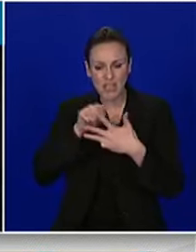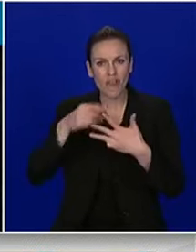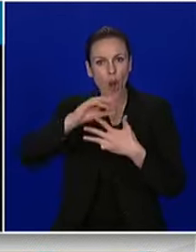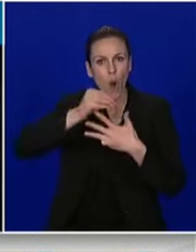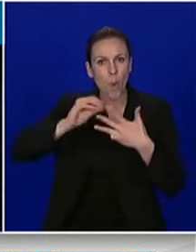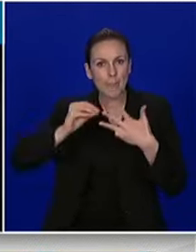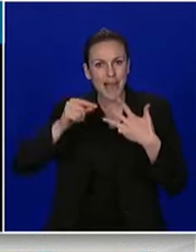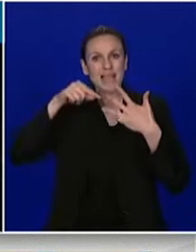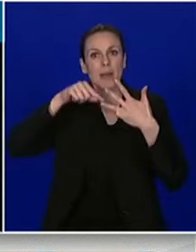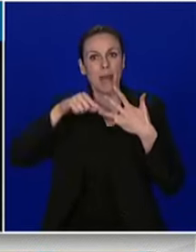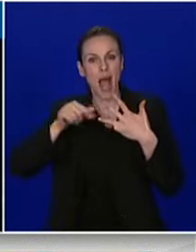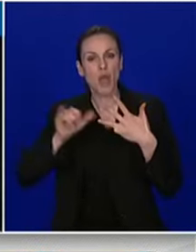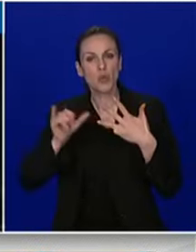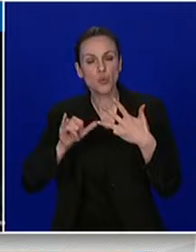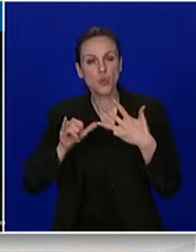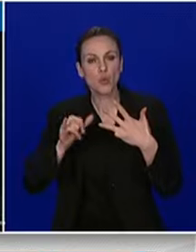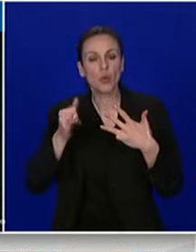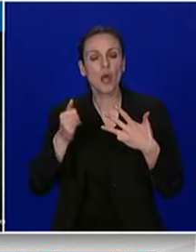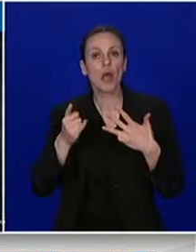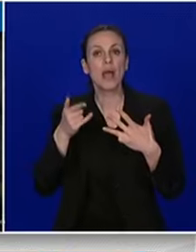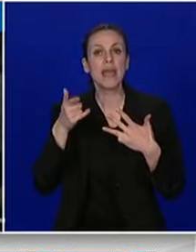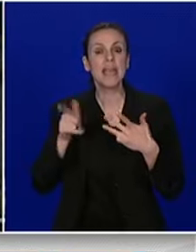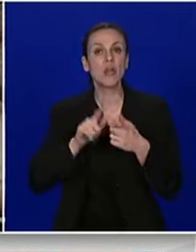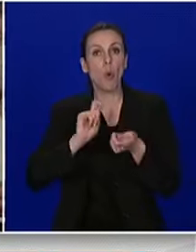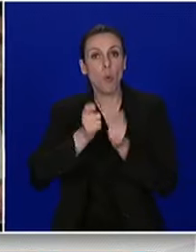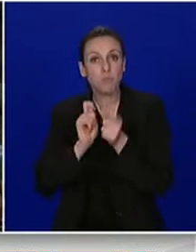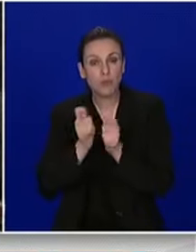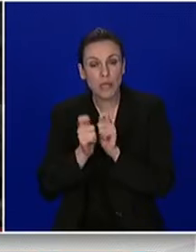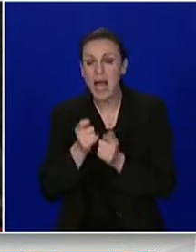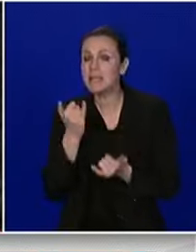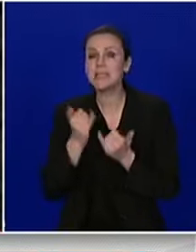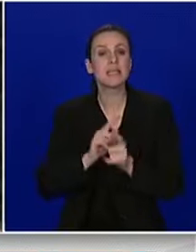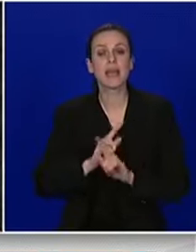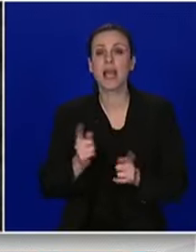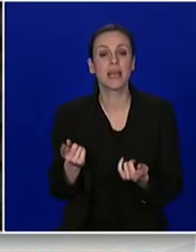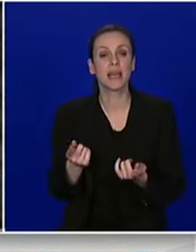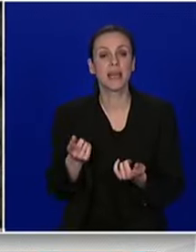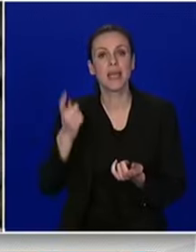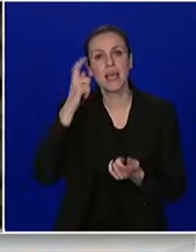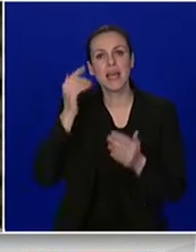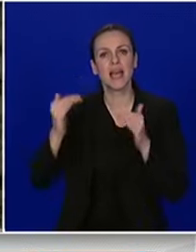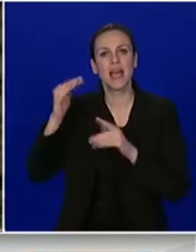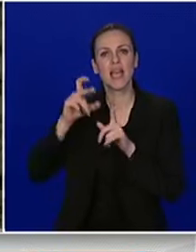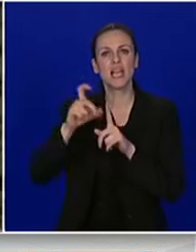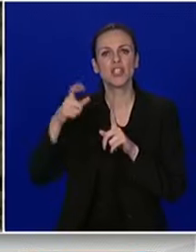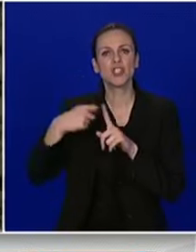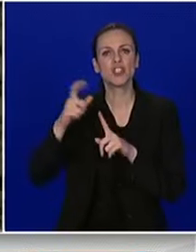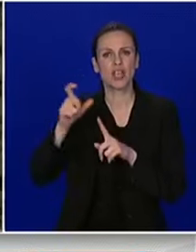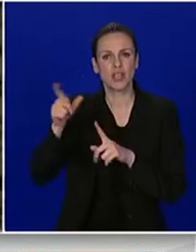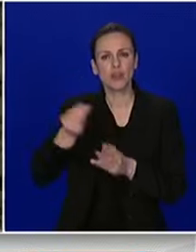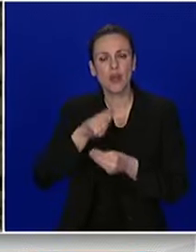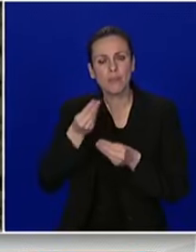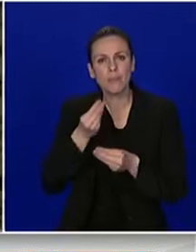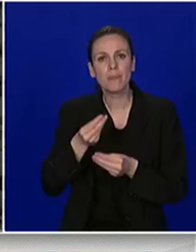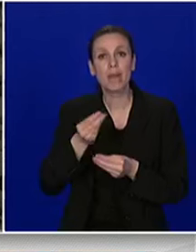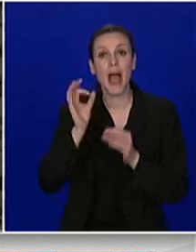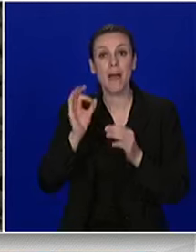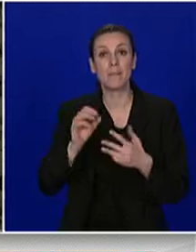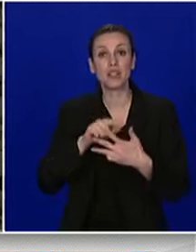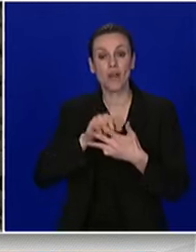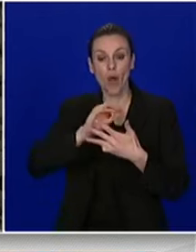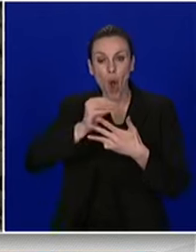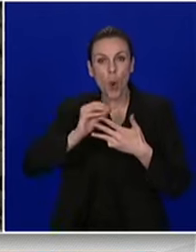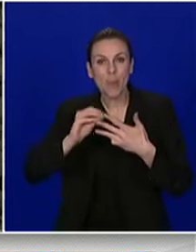znači da to onda više nije mala mutacija virusa? Jer naime, znanstvenik Đikić kaže da upravo ta kombinacija